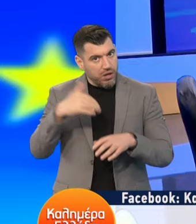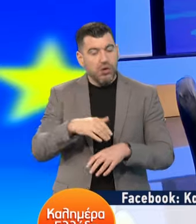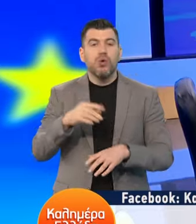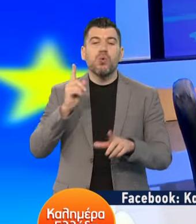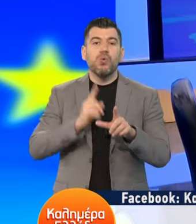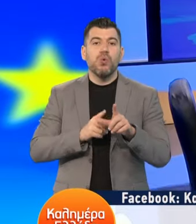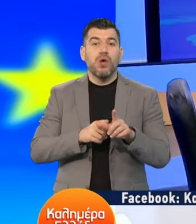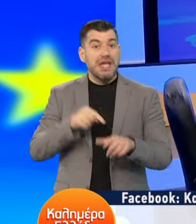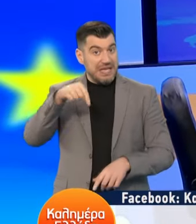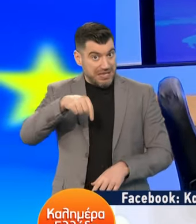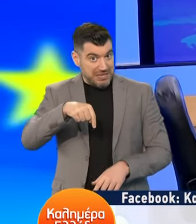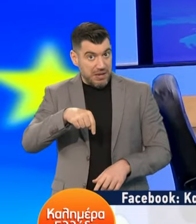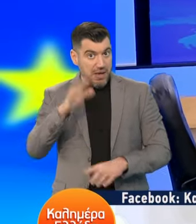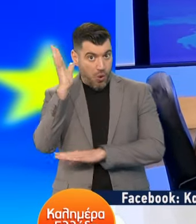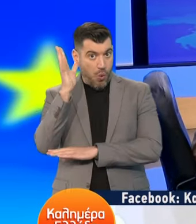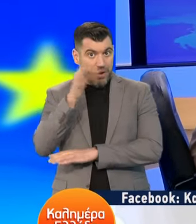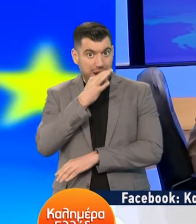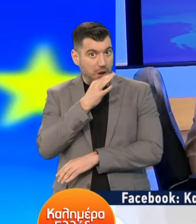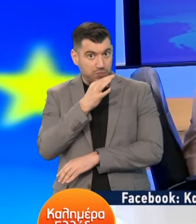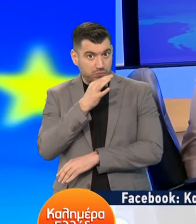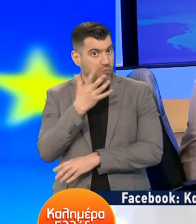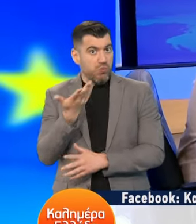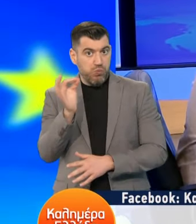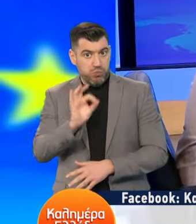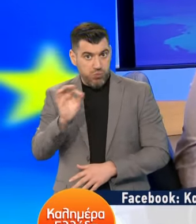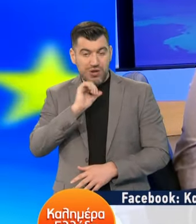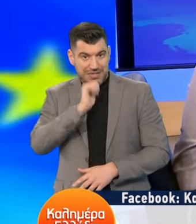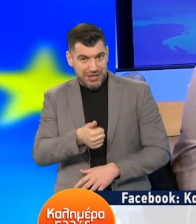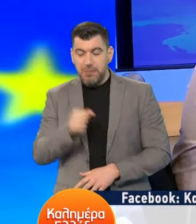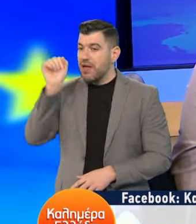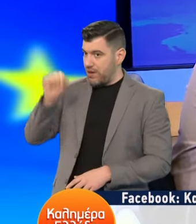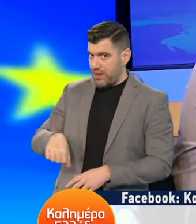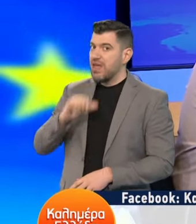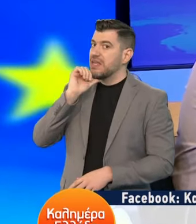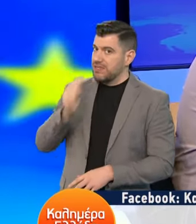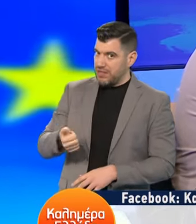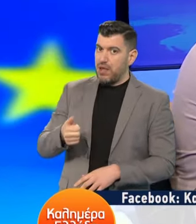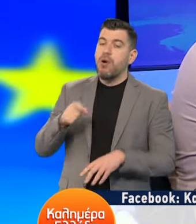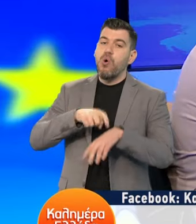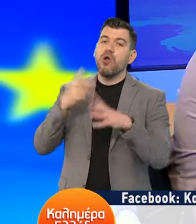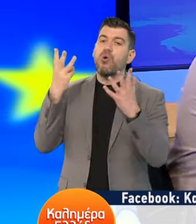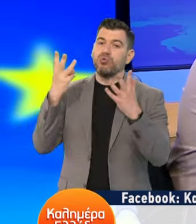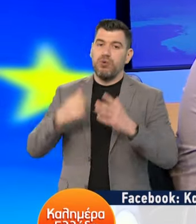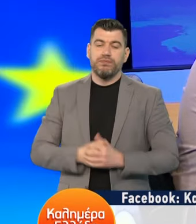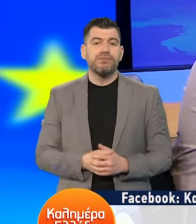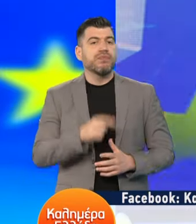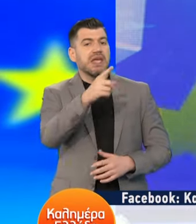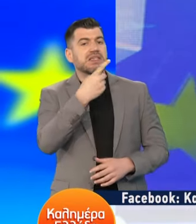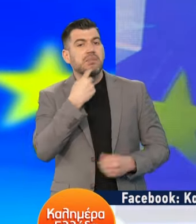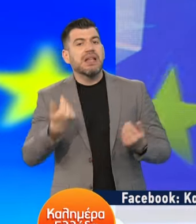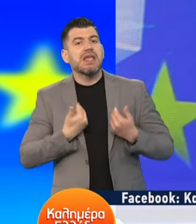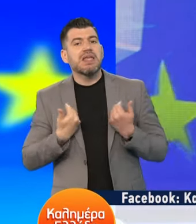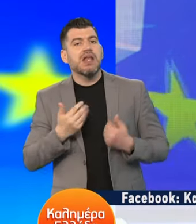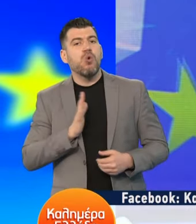Ναι, απόψε στο Σύνταγμα, στις 8 η ώρα. Νομίζω θα είναι και εκεί μεγάλη συγκέντρωση. Επειδή είπατε για νέο κόσμο, κύριε